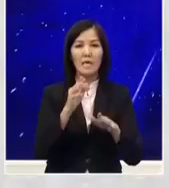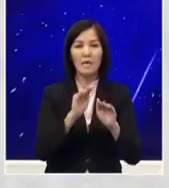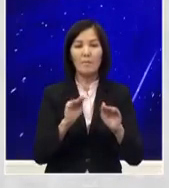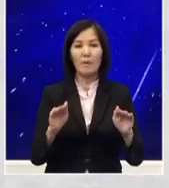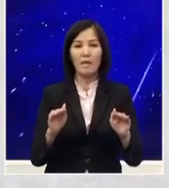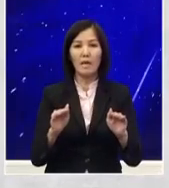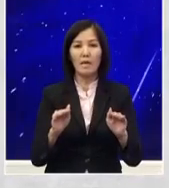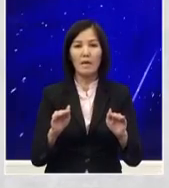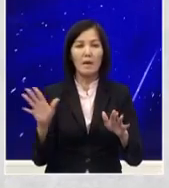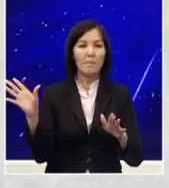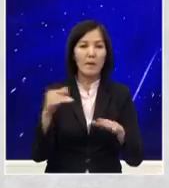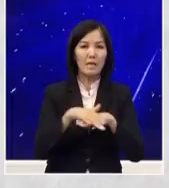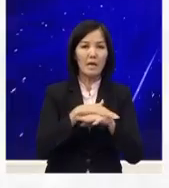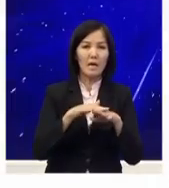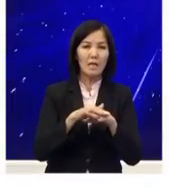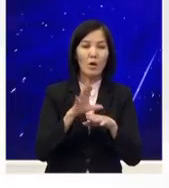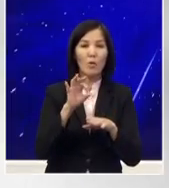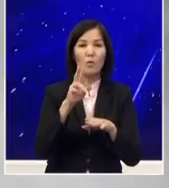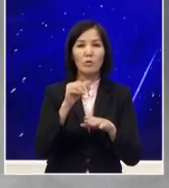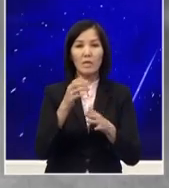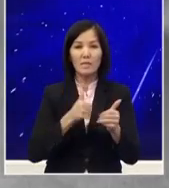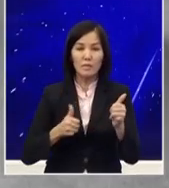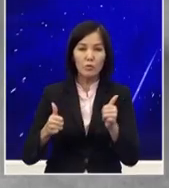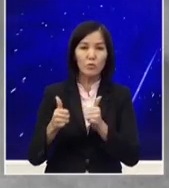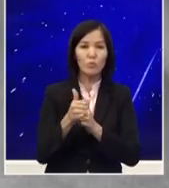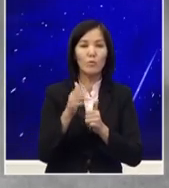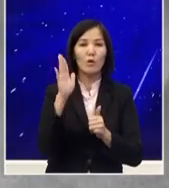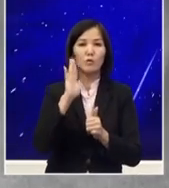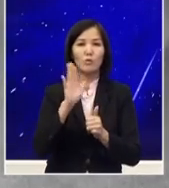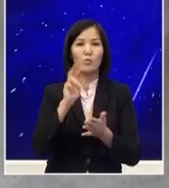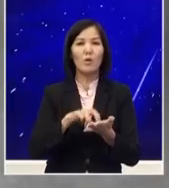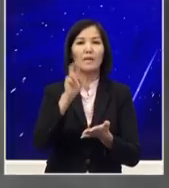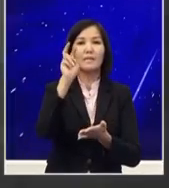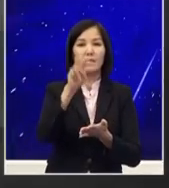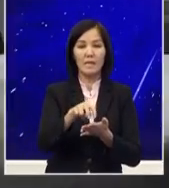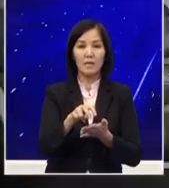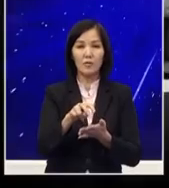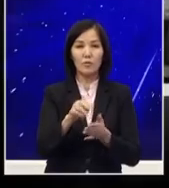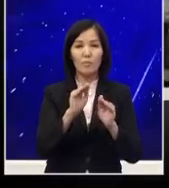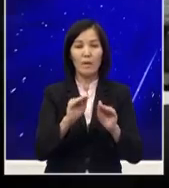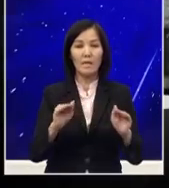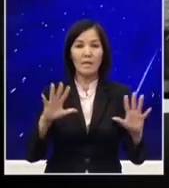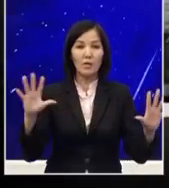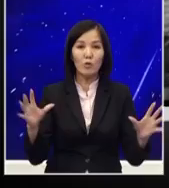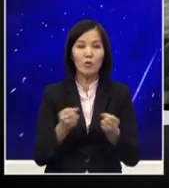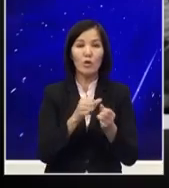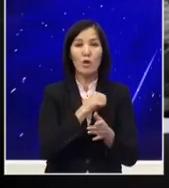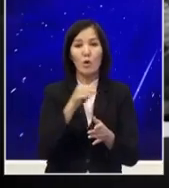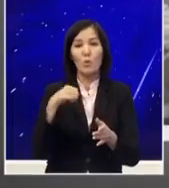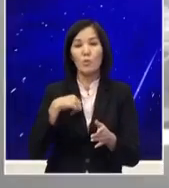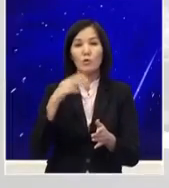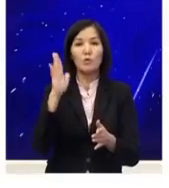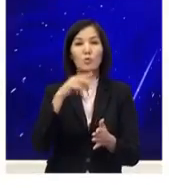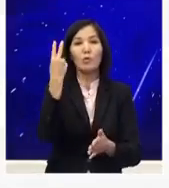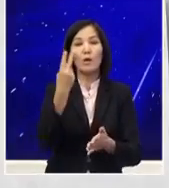Жұрт шу ете қалғанда Олжас Серікұлы көптің ішінен суырылып шығады. Асау толқынға қарсы жүзеді, суға кеткен балаларды құтқарады. Алайда өзі ажалға